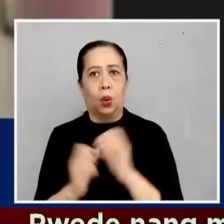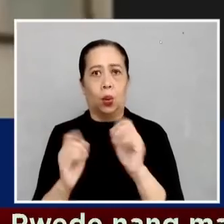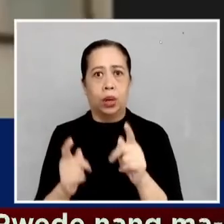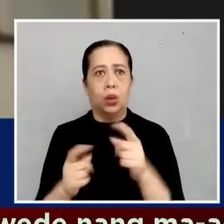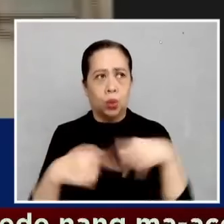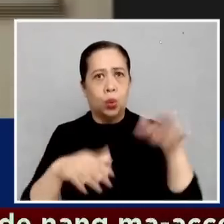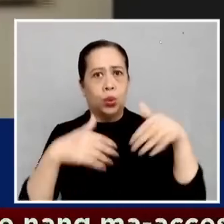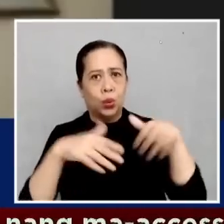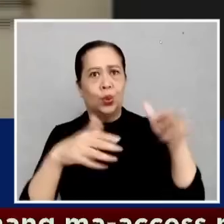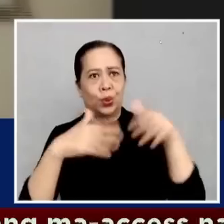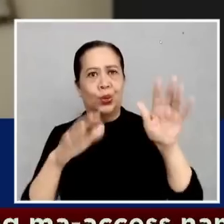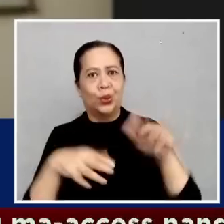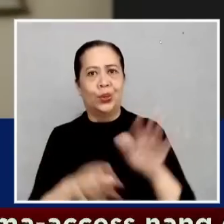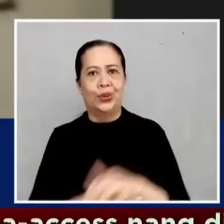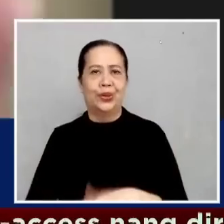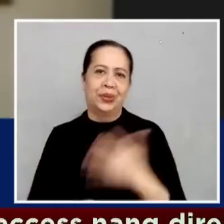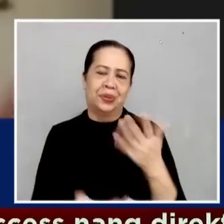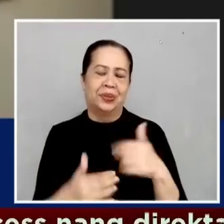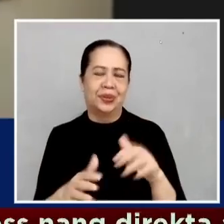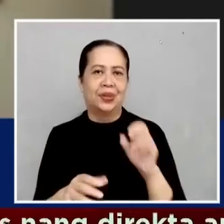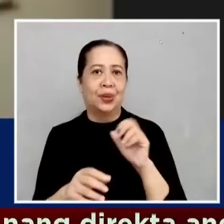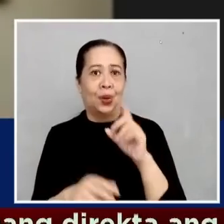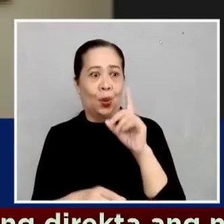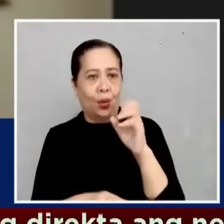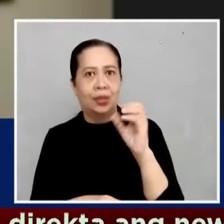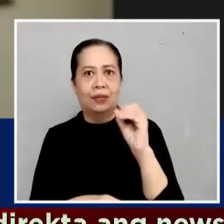you go. So 104,